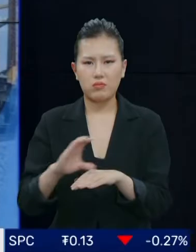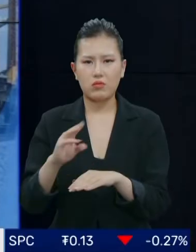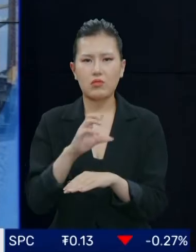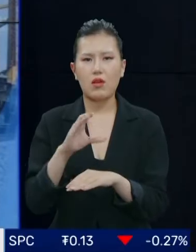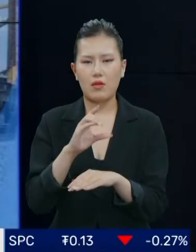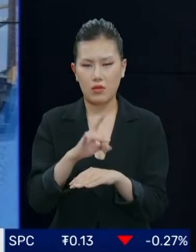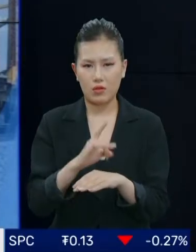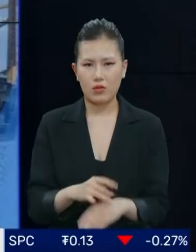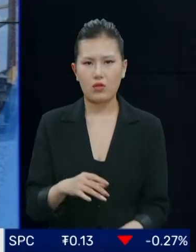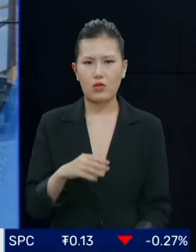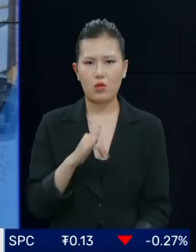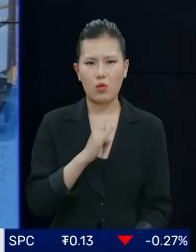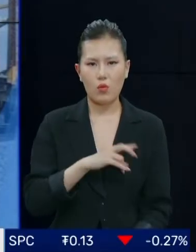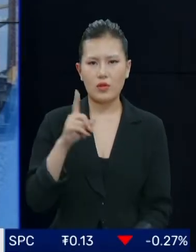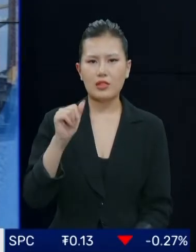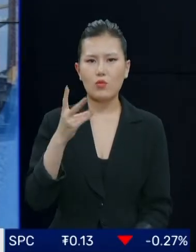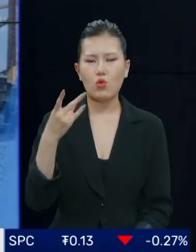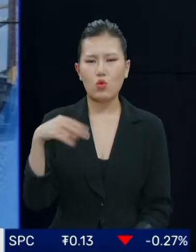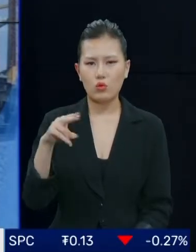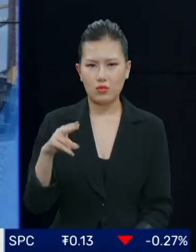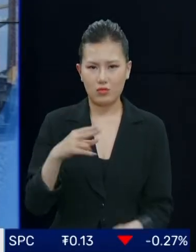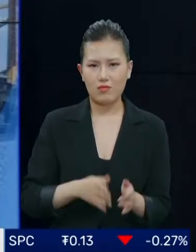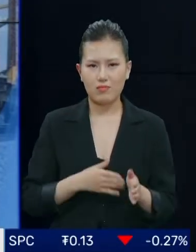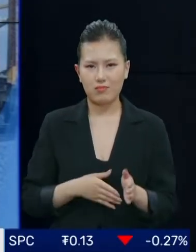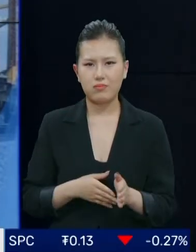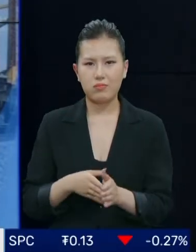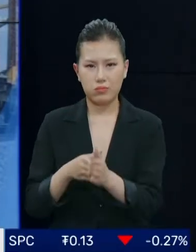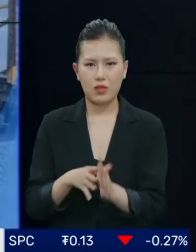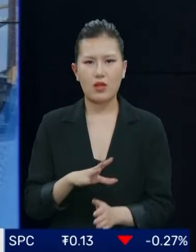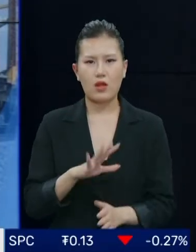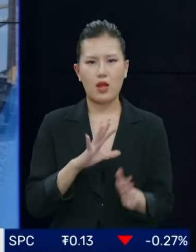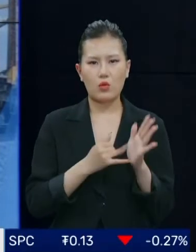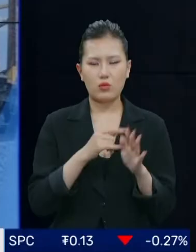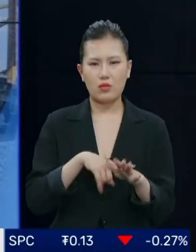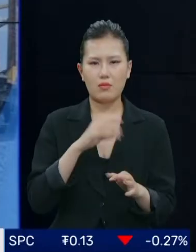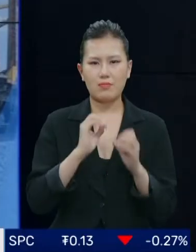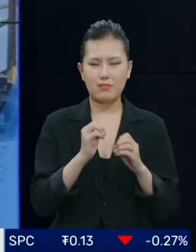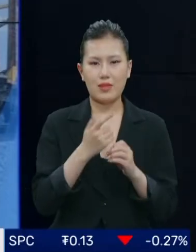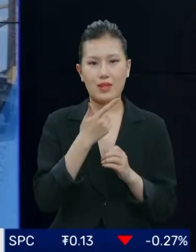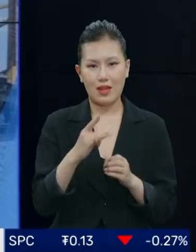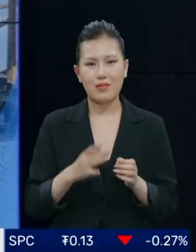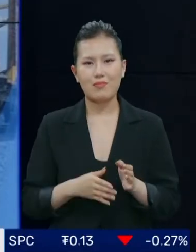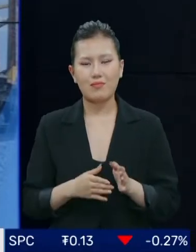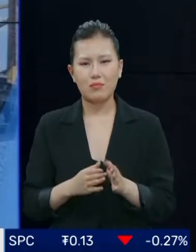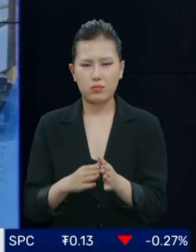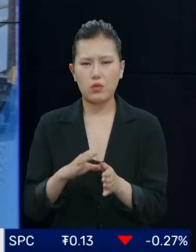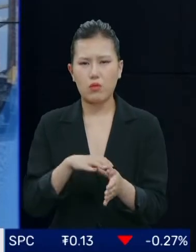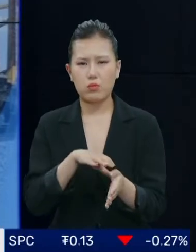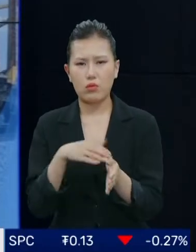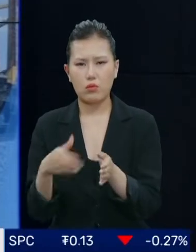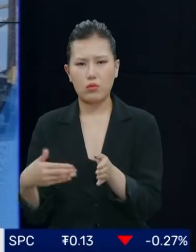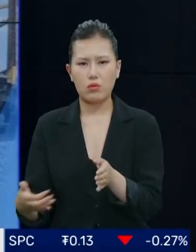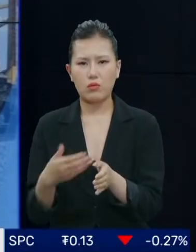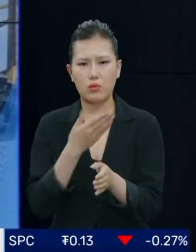болох Улаанбаатар замын өд чиглэлийн галт тэрэг 16 цаг орчимд замаасаа гарч осолджээ. Осол шаргын овоо зүрлэхийн ойролцоо гарсан байгаа юм.